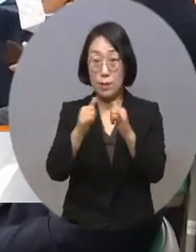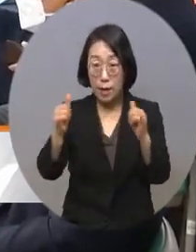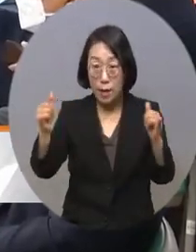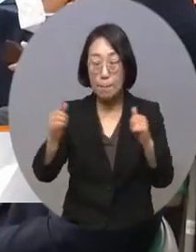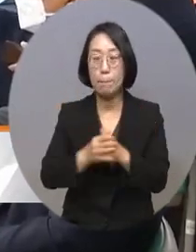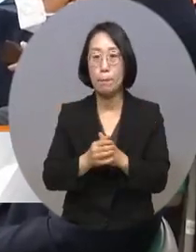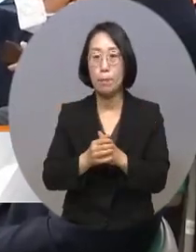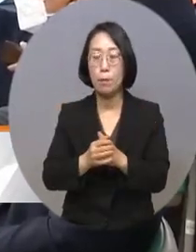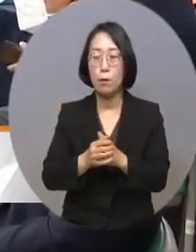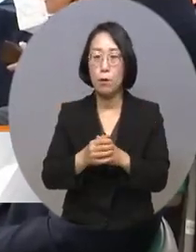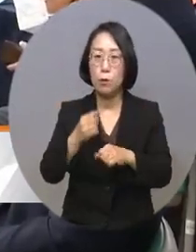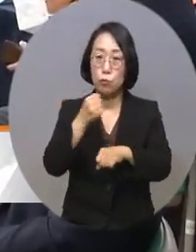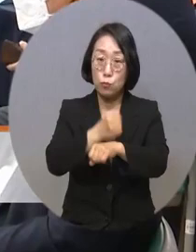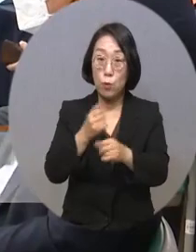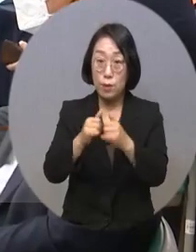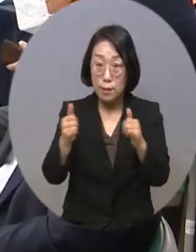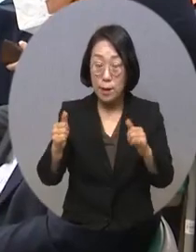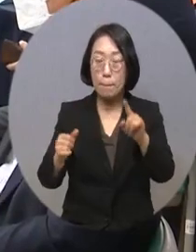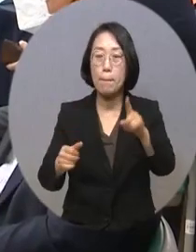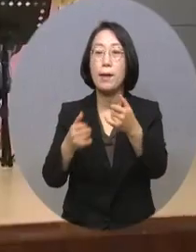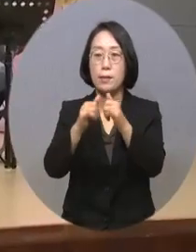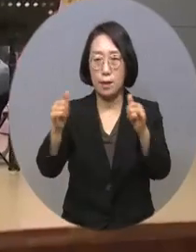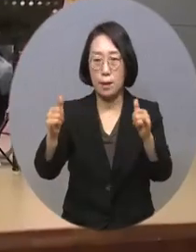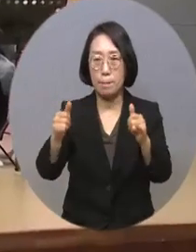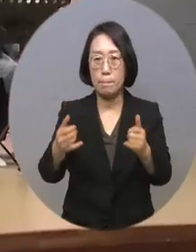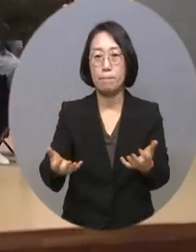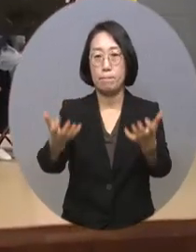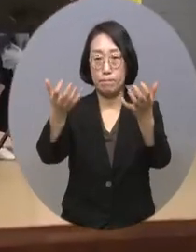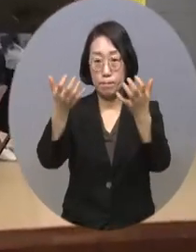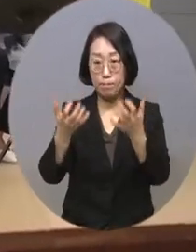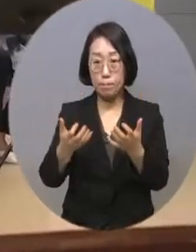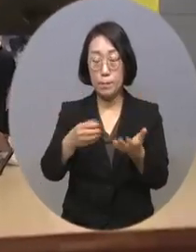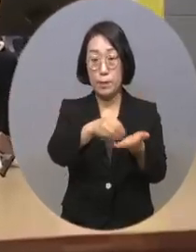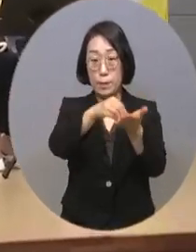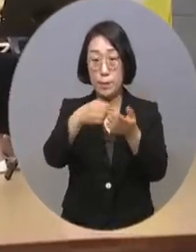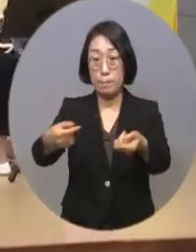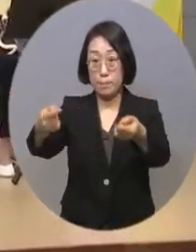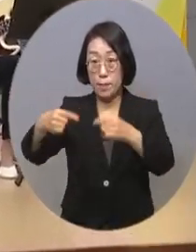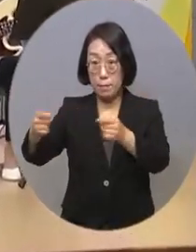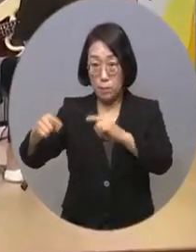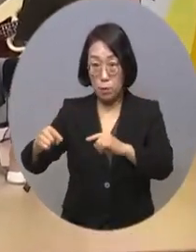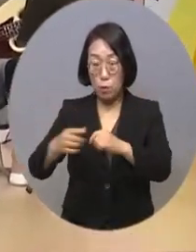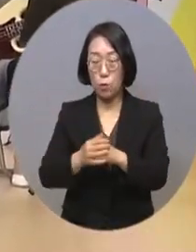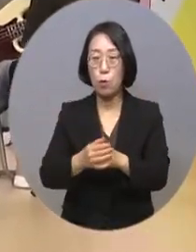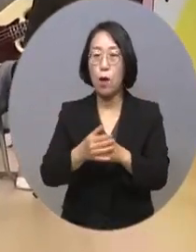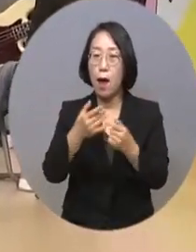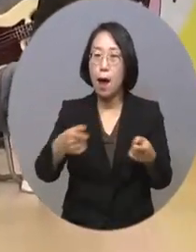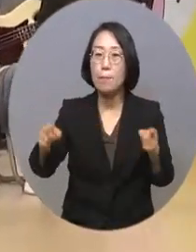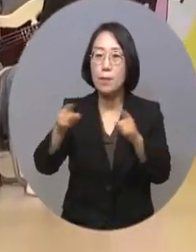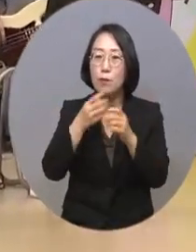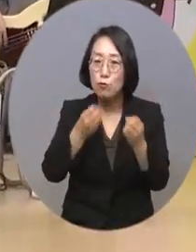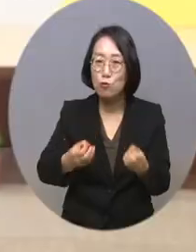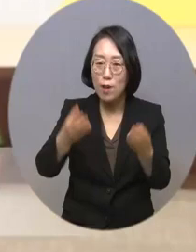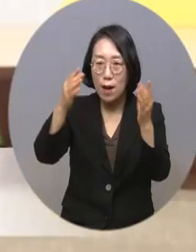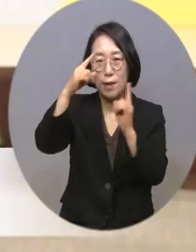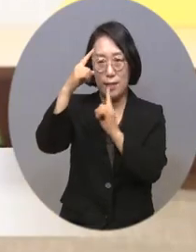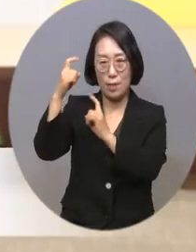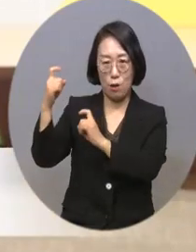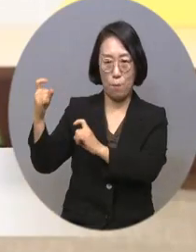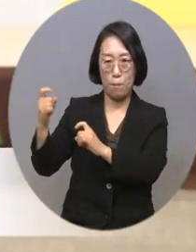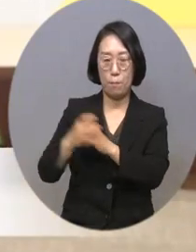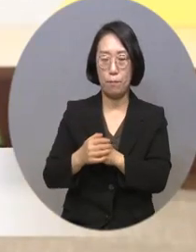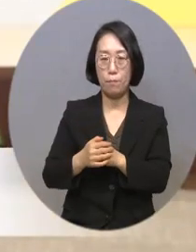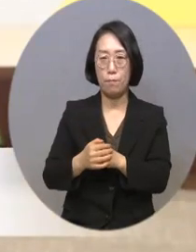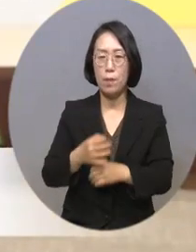관계자 등 100여 명이 참석한 가운데 장애인의 날 의미를 되새기며 함께 축하하고 기념했습니다.